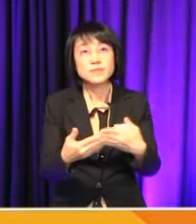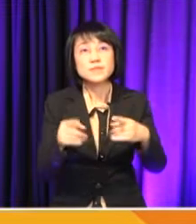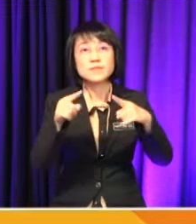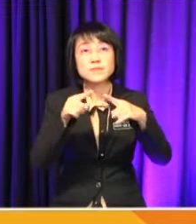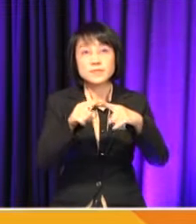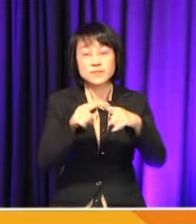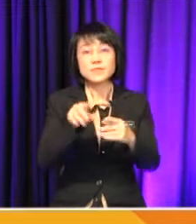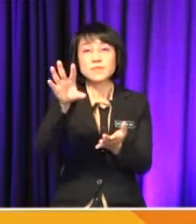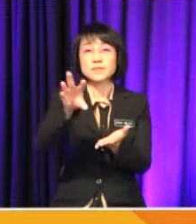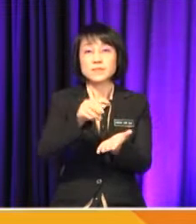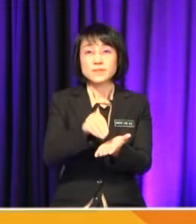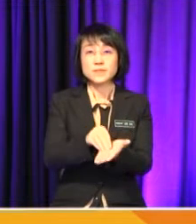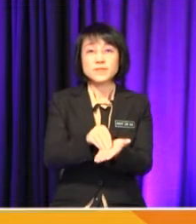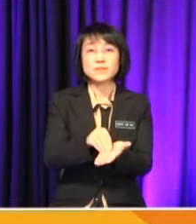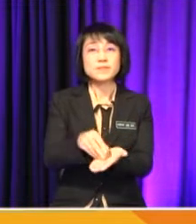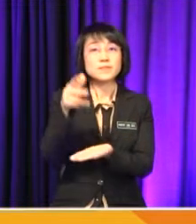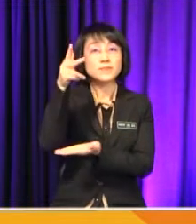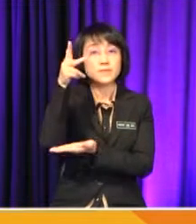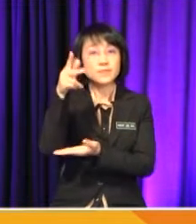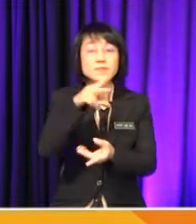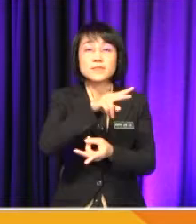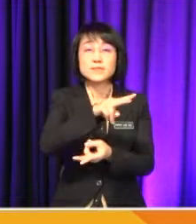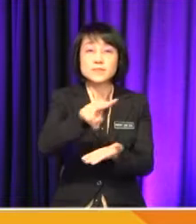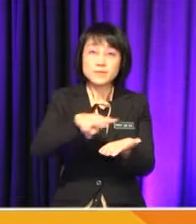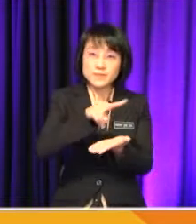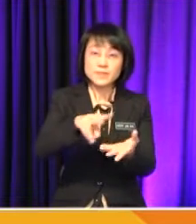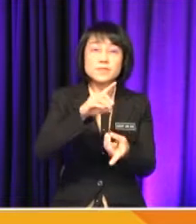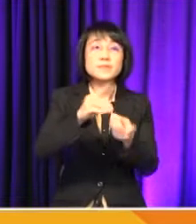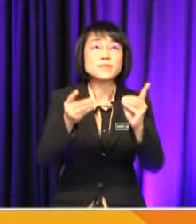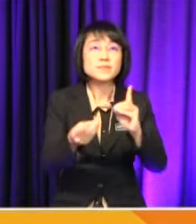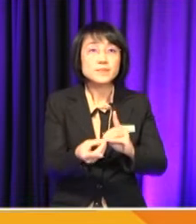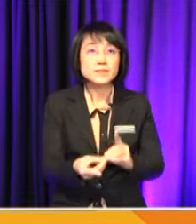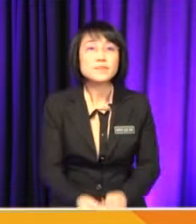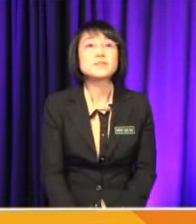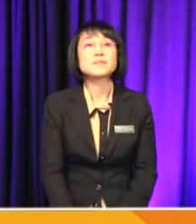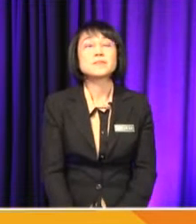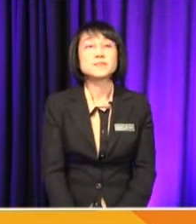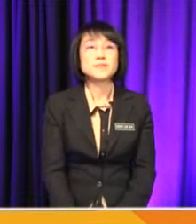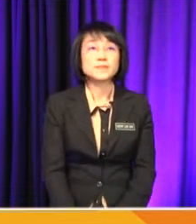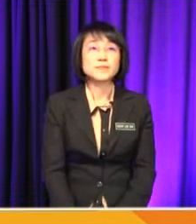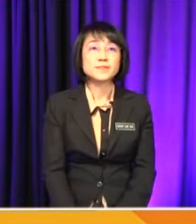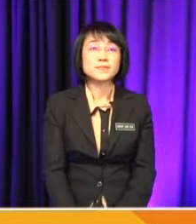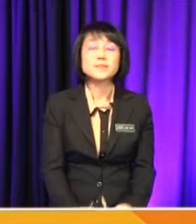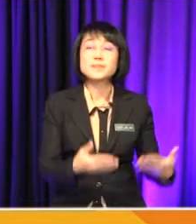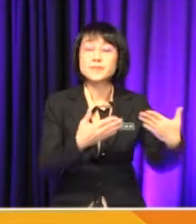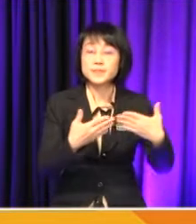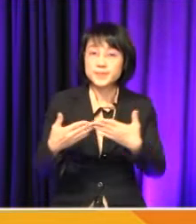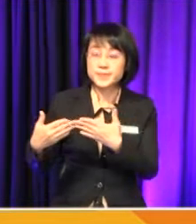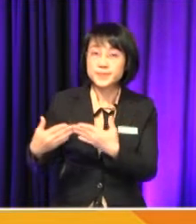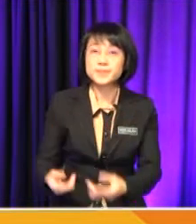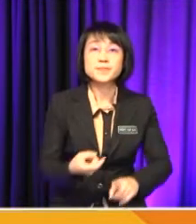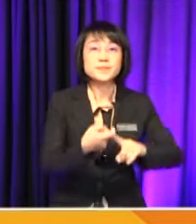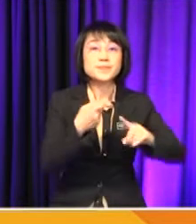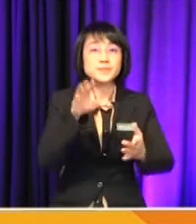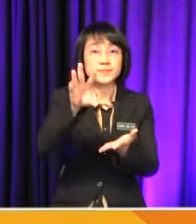perakam video digital. Okey, nanti saya akan tunjukkan di mana port penyambungan tersebut. Baik, cikgu. Okey, seterusnya dari